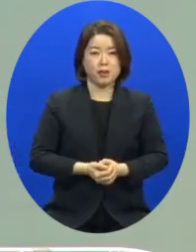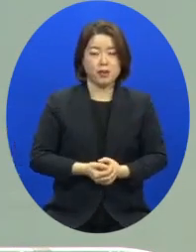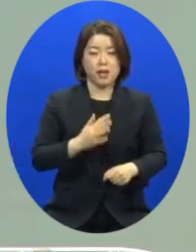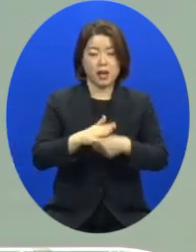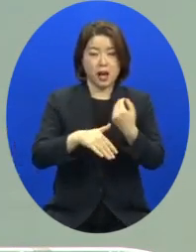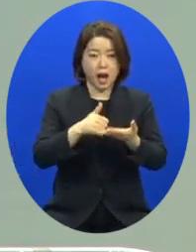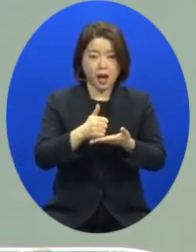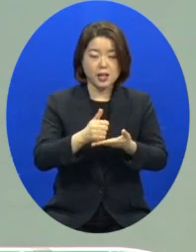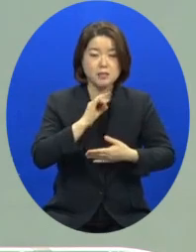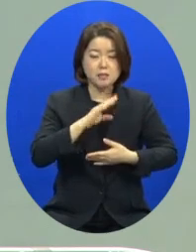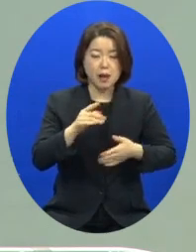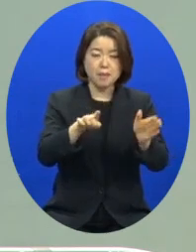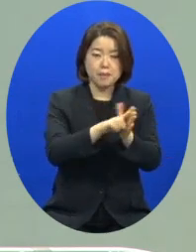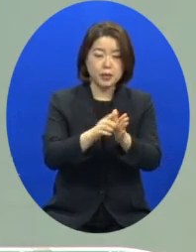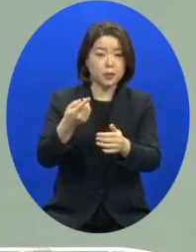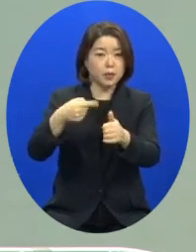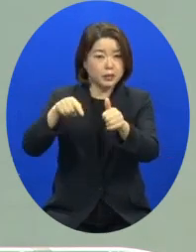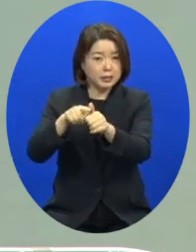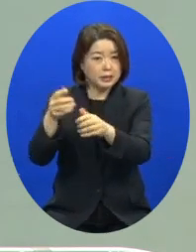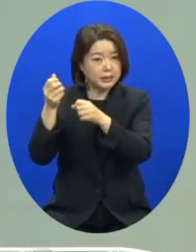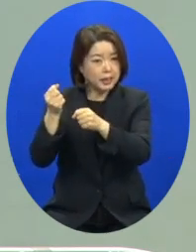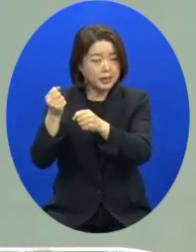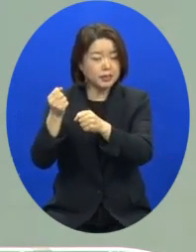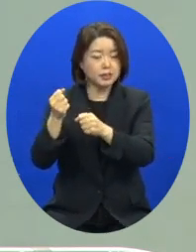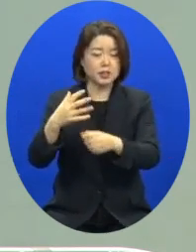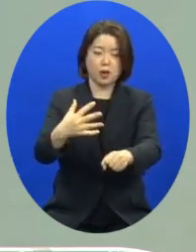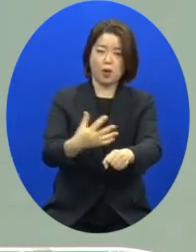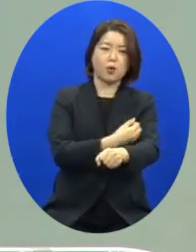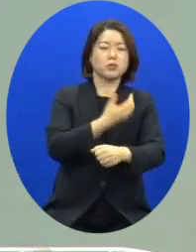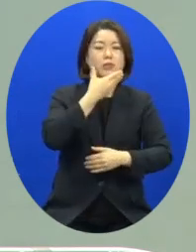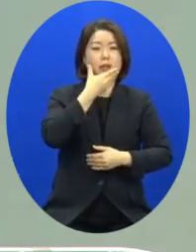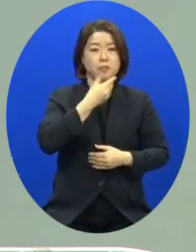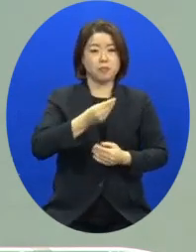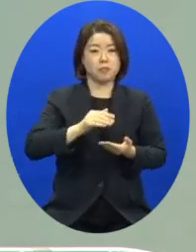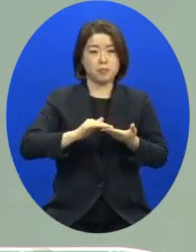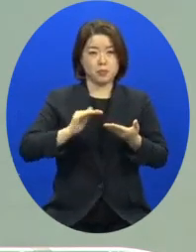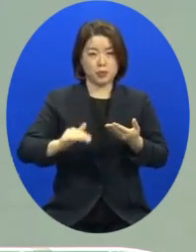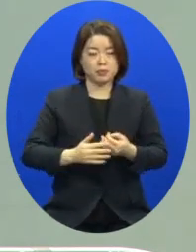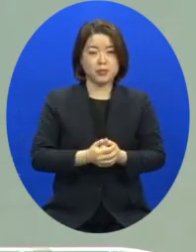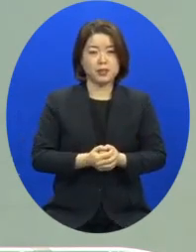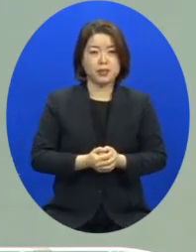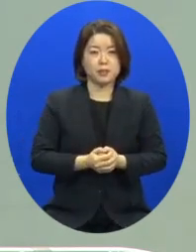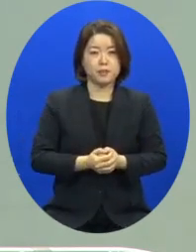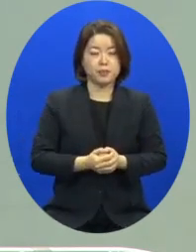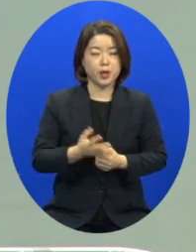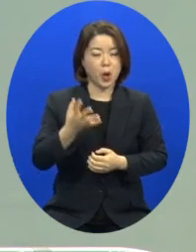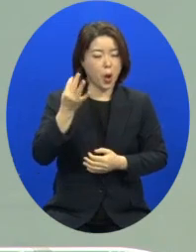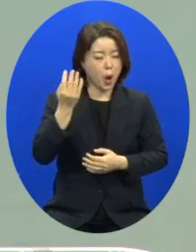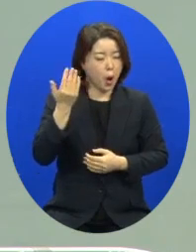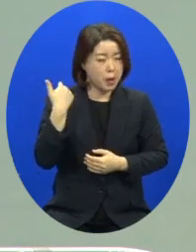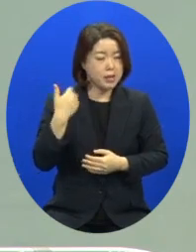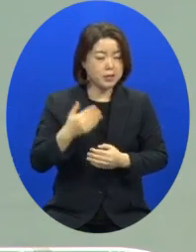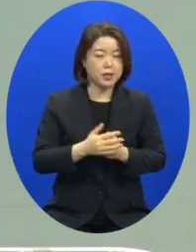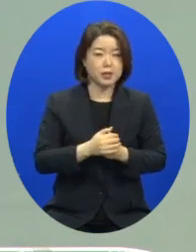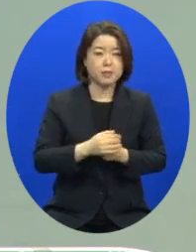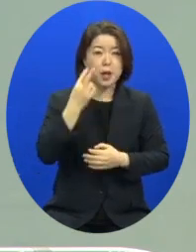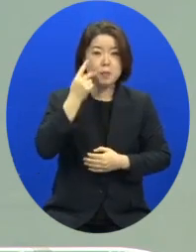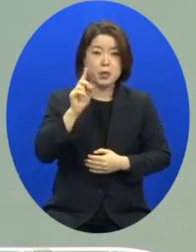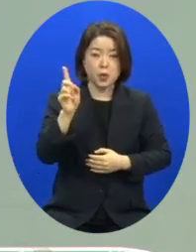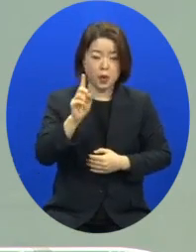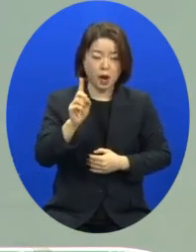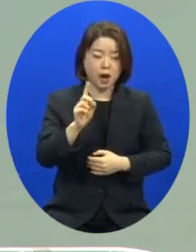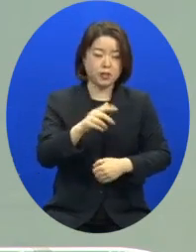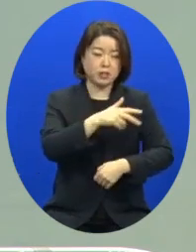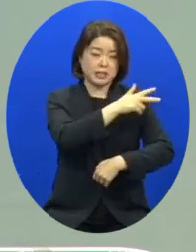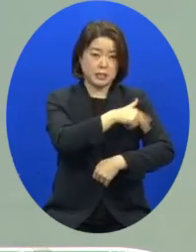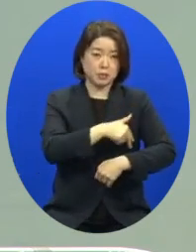믿고 의지하는 것이 정말 엄청난 복입니다. 얼마 전에 미국의 어느 집사님이 책을